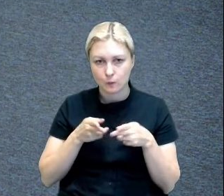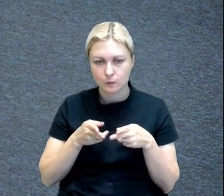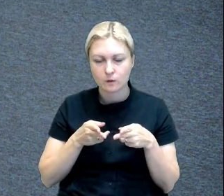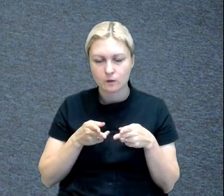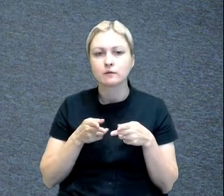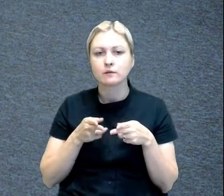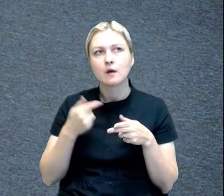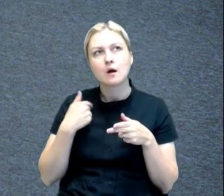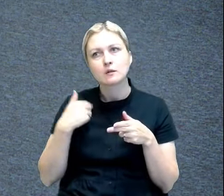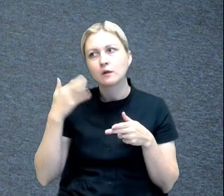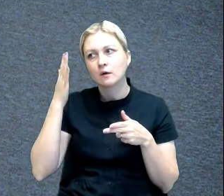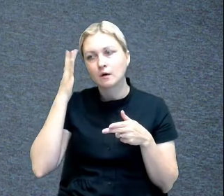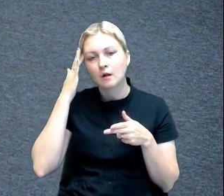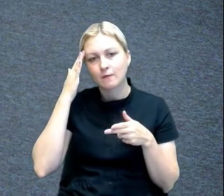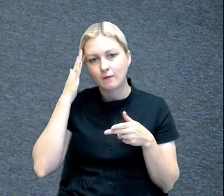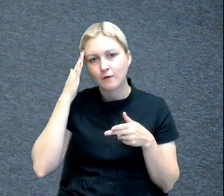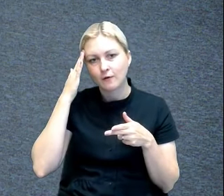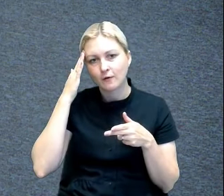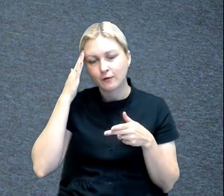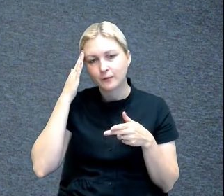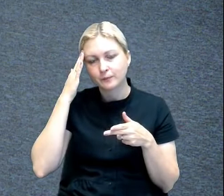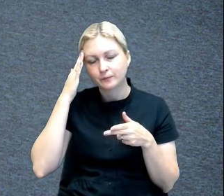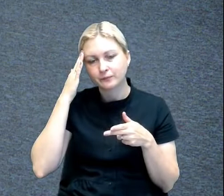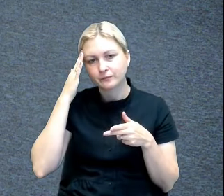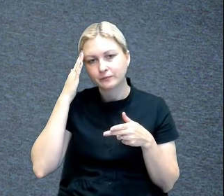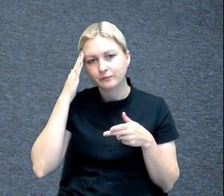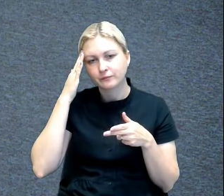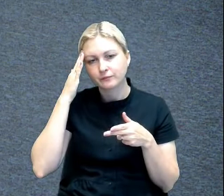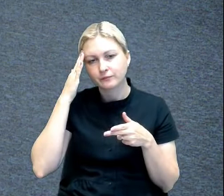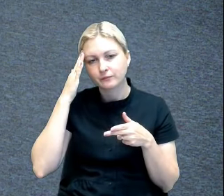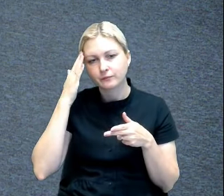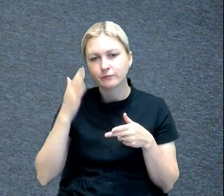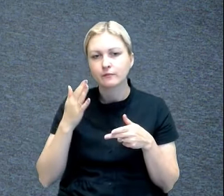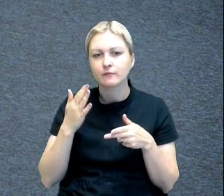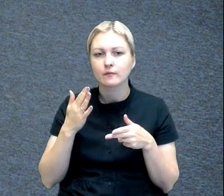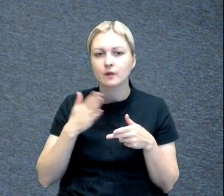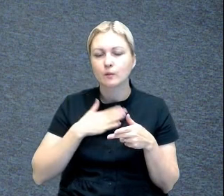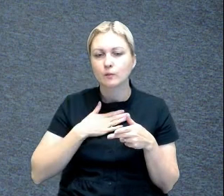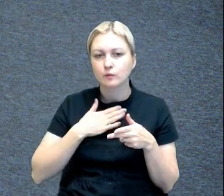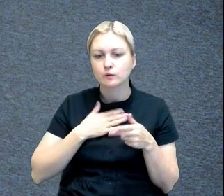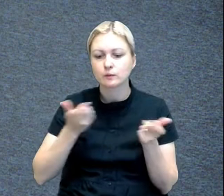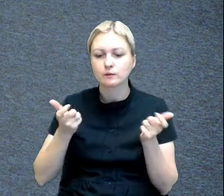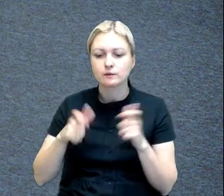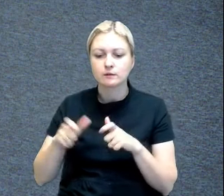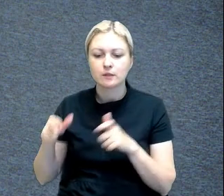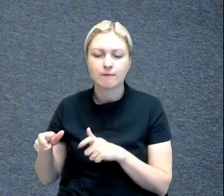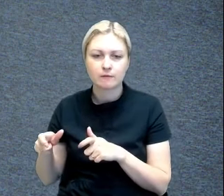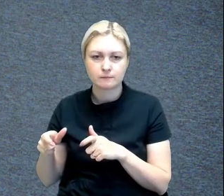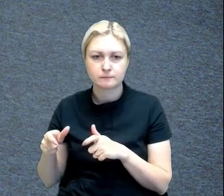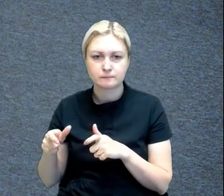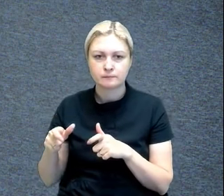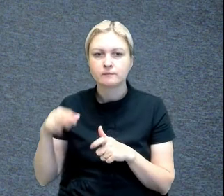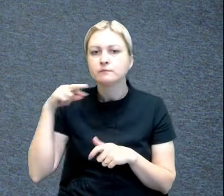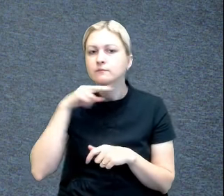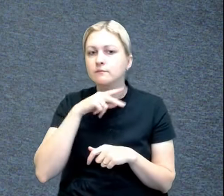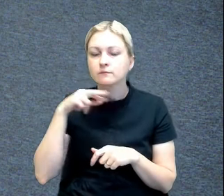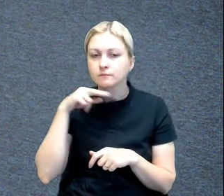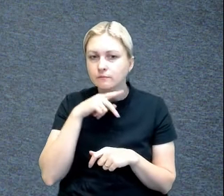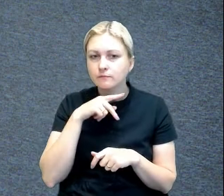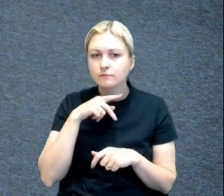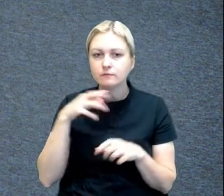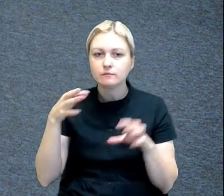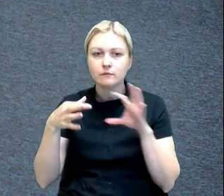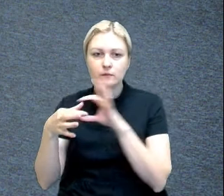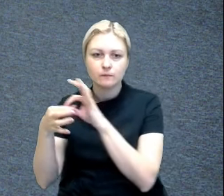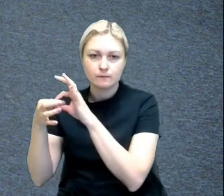gal būtų artimiau sujungti mūsų valdomas savivaldybes valdomas vaistines su su pirtimi tai būtų